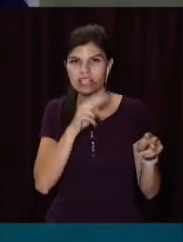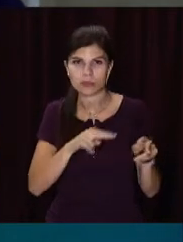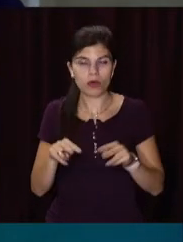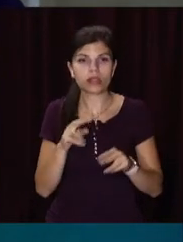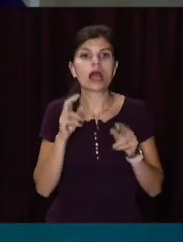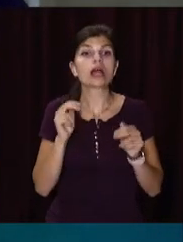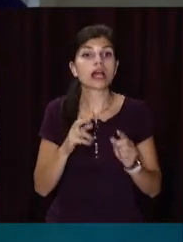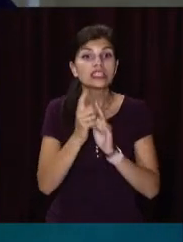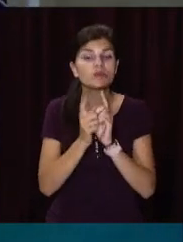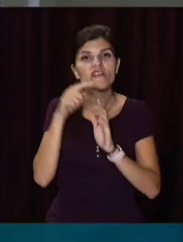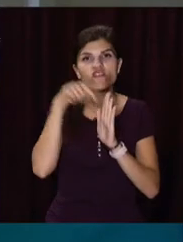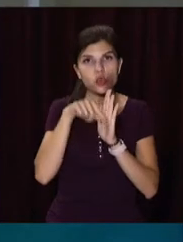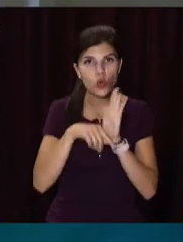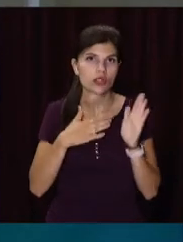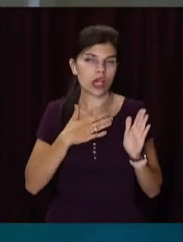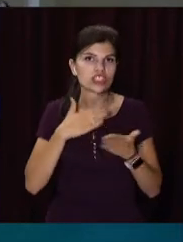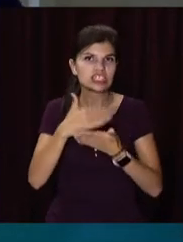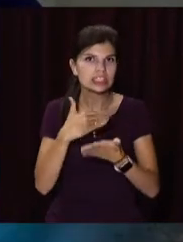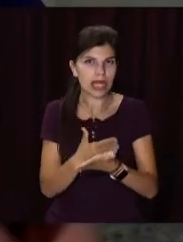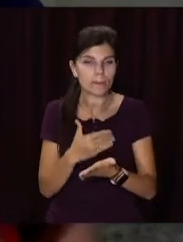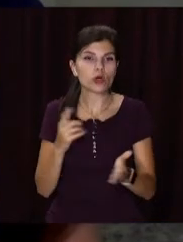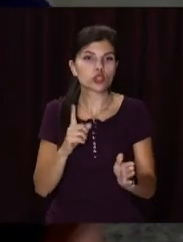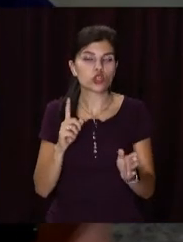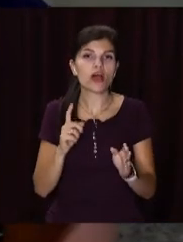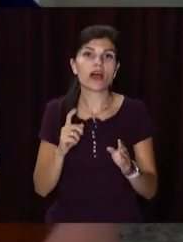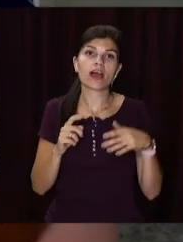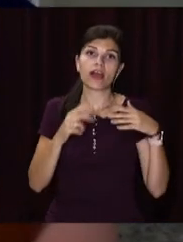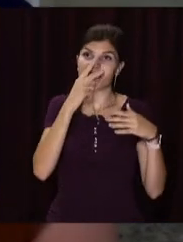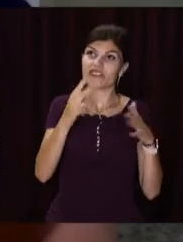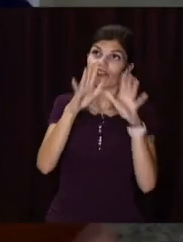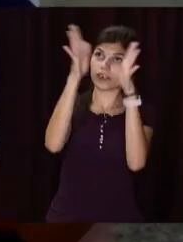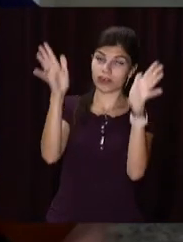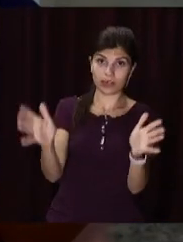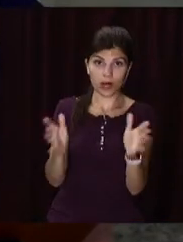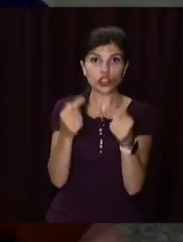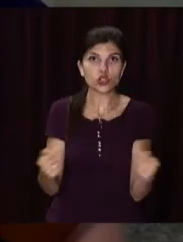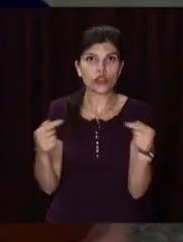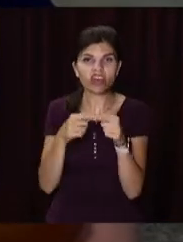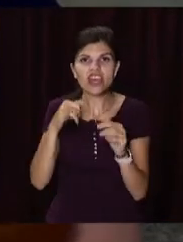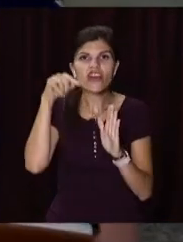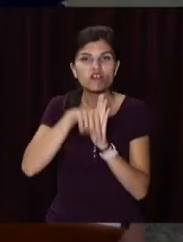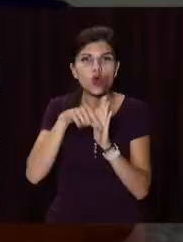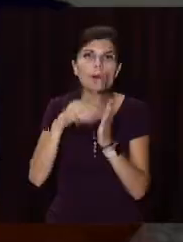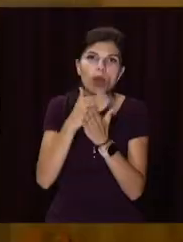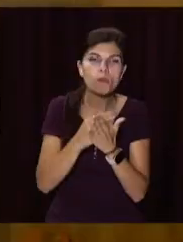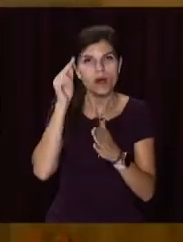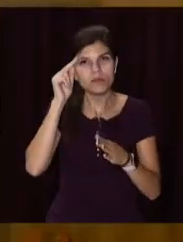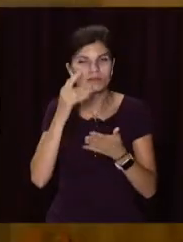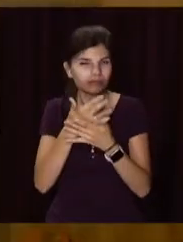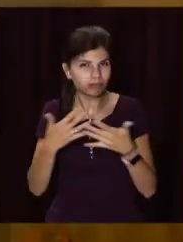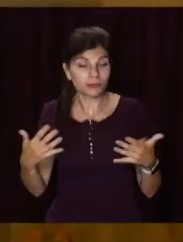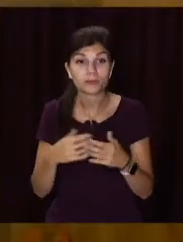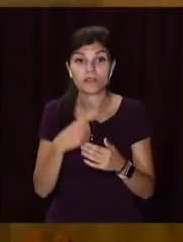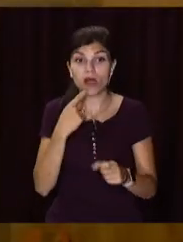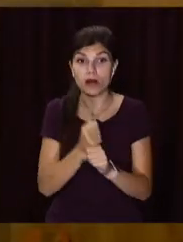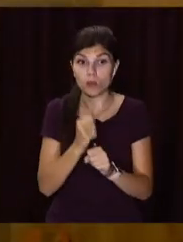як змінити внутрішню нашу систему, щоб зовнішній вигляд школи відповідав і нашій внутрішній системі. Роботи в